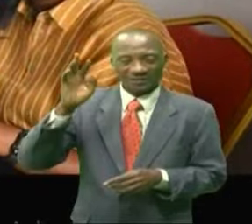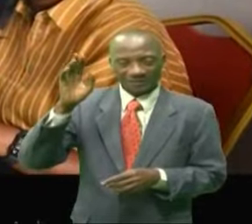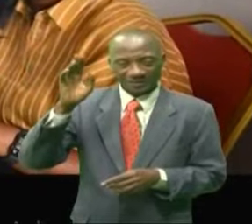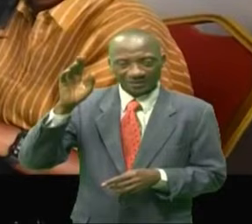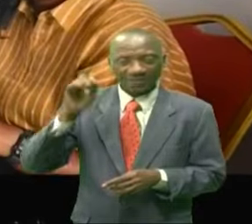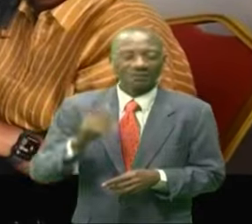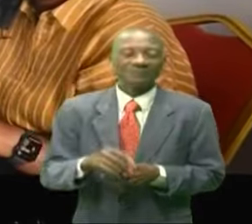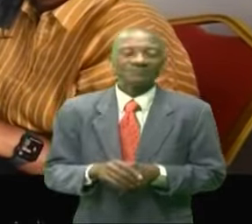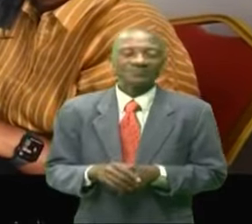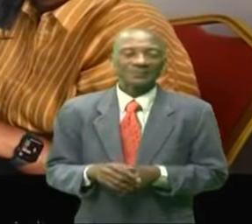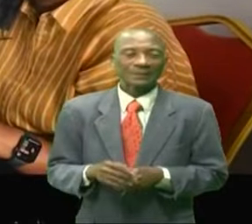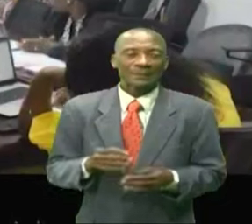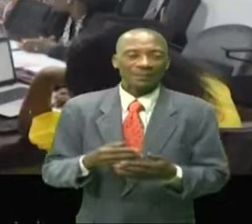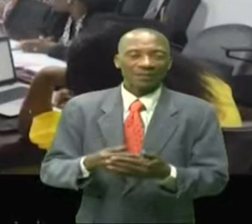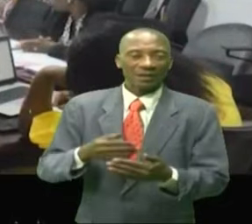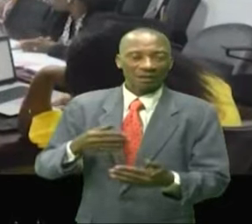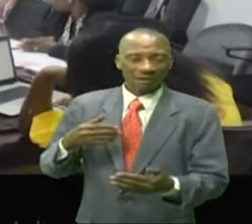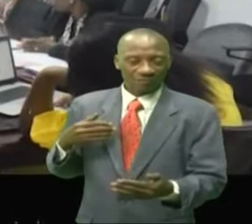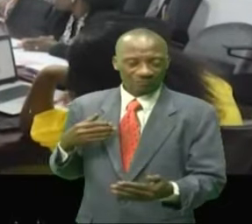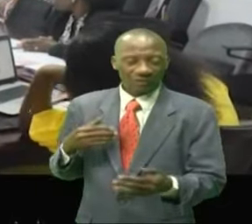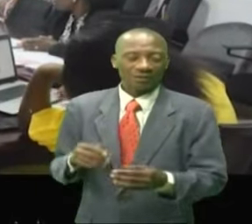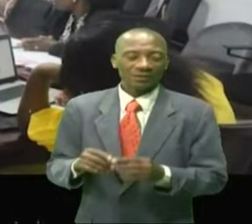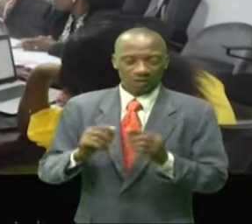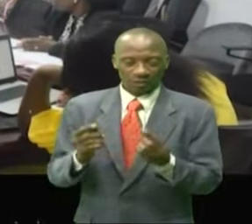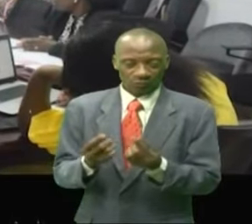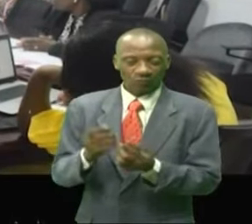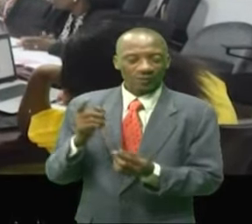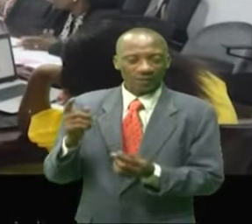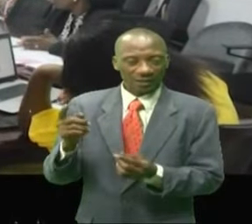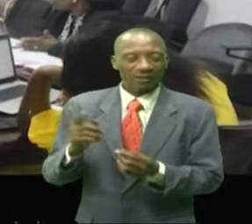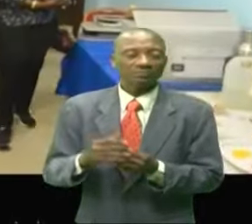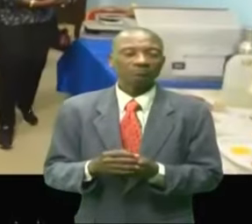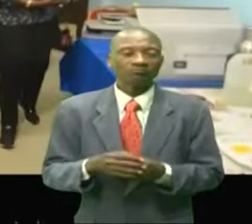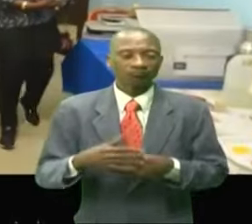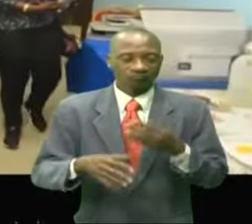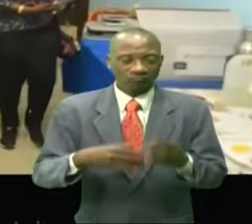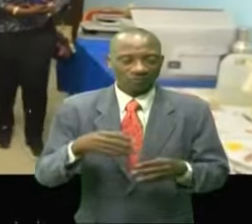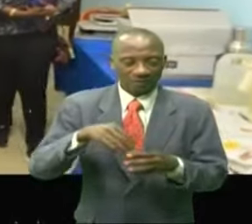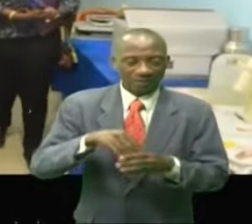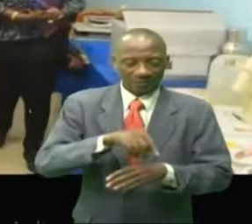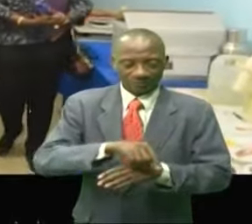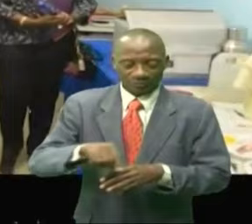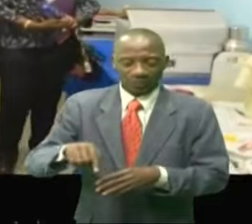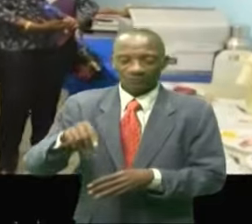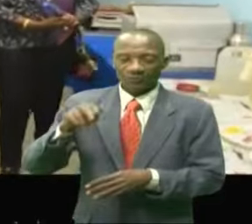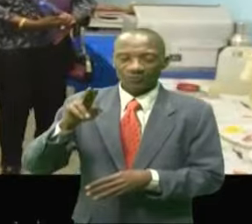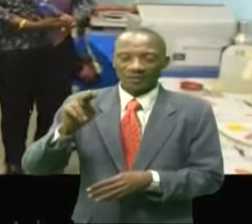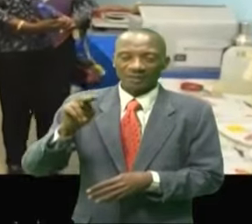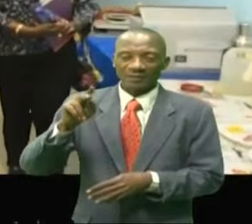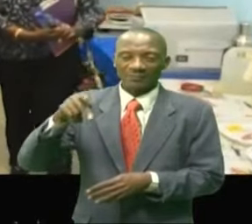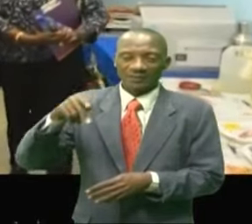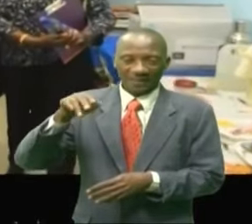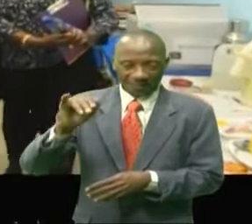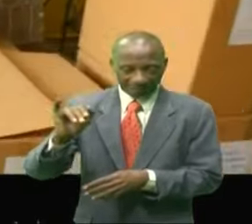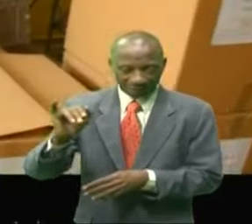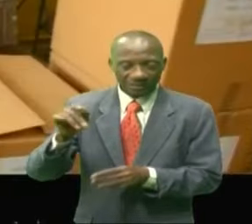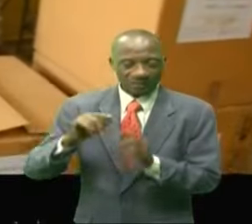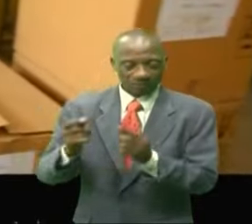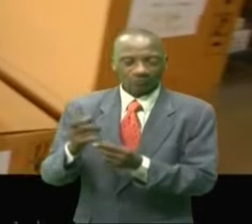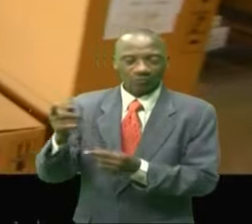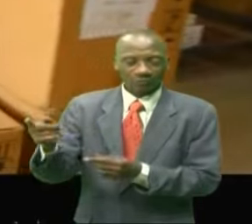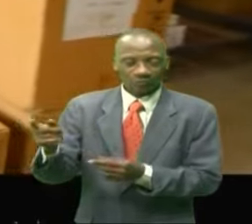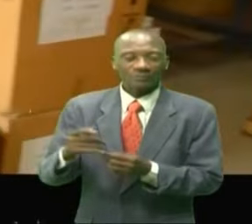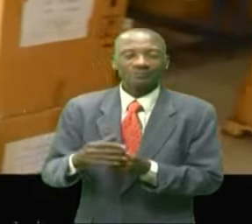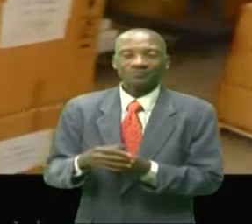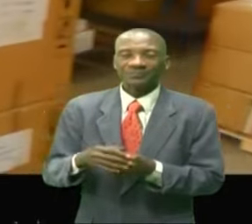Bien avant, une réunion préparatoire a eu lieu au bureau de UNFPA pour une descente dans les différents sites,